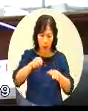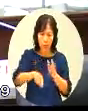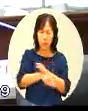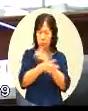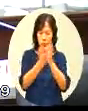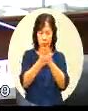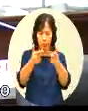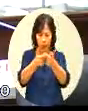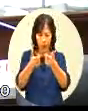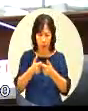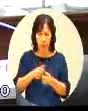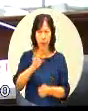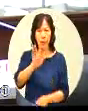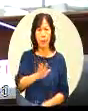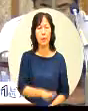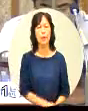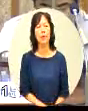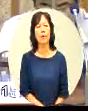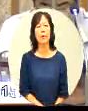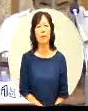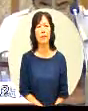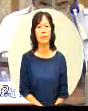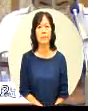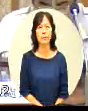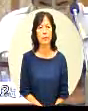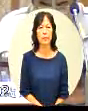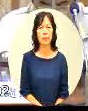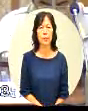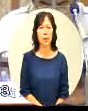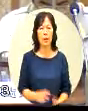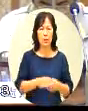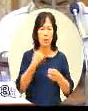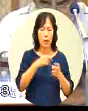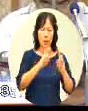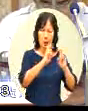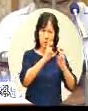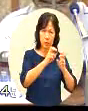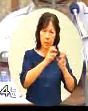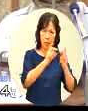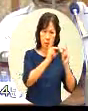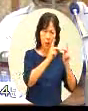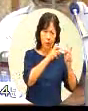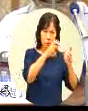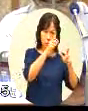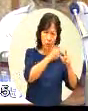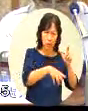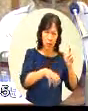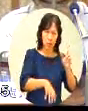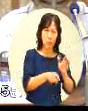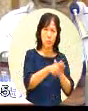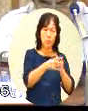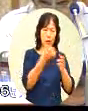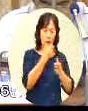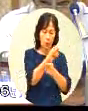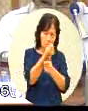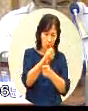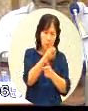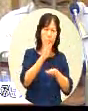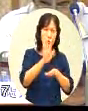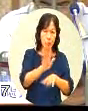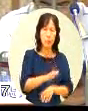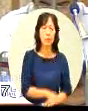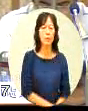配置。那所以是有一个由捷运局的这个整体来做这个控制哈。